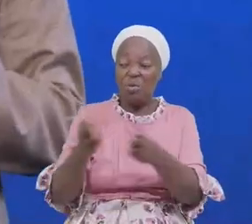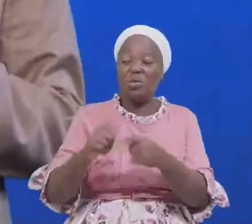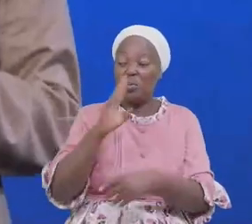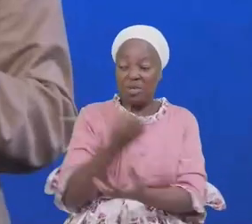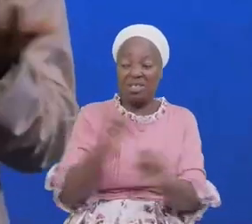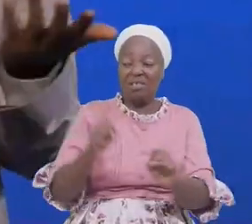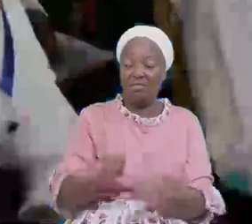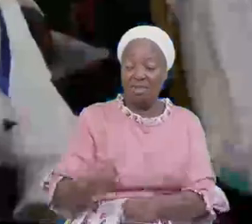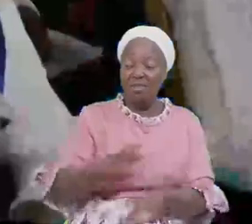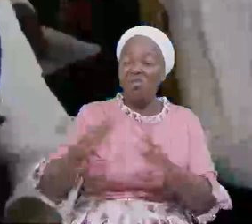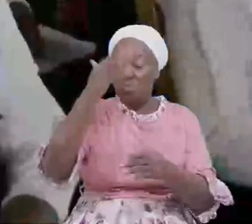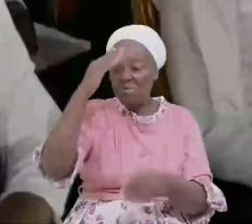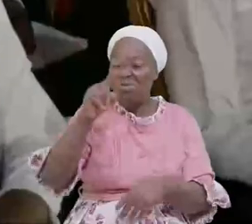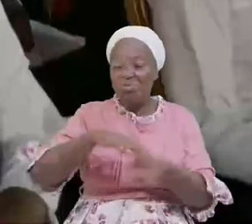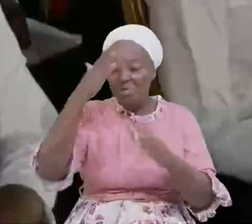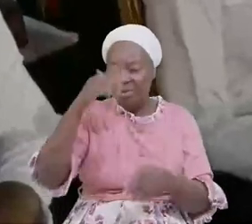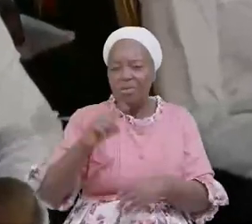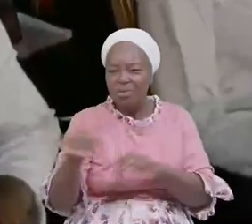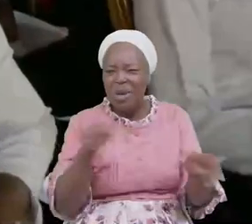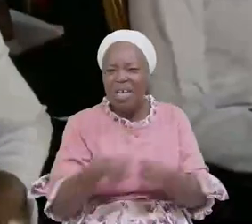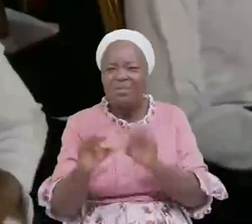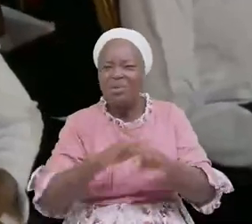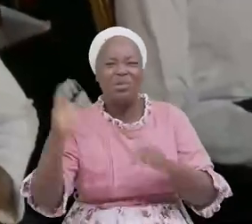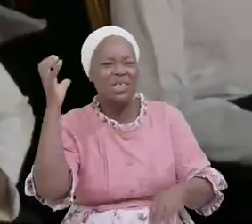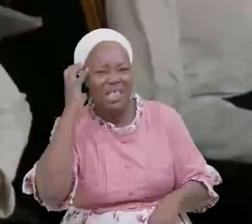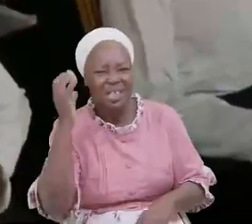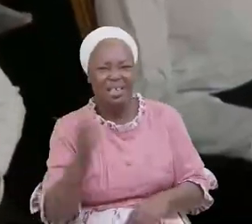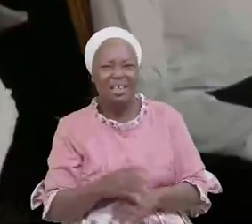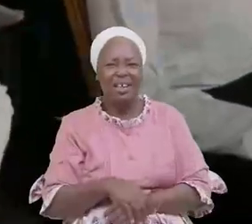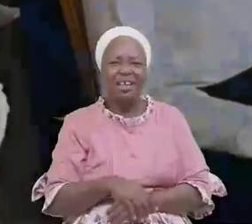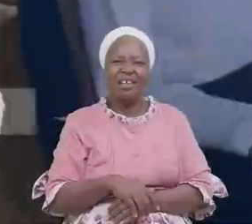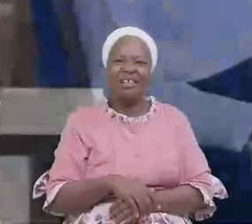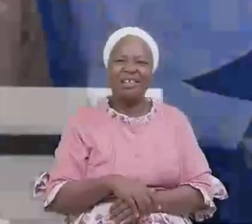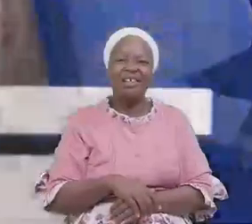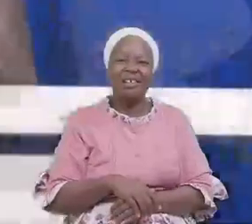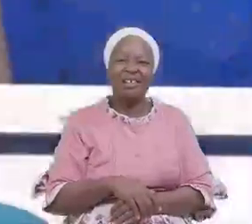sais-tu pas, tu vas faire comme si tu n'étais pas là, tu n'as rien entendu.